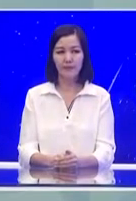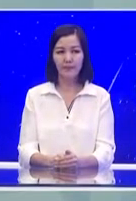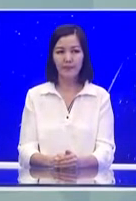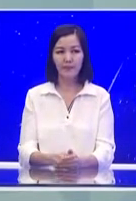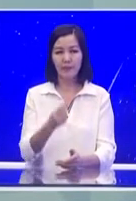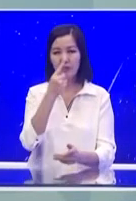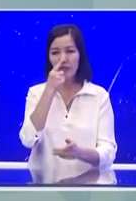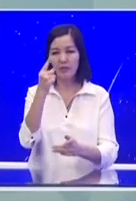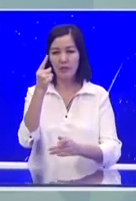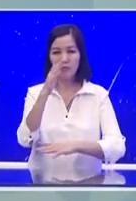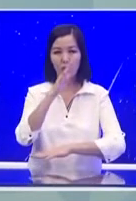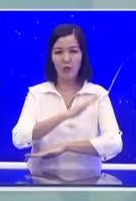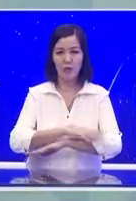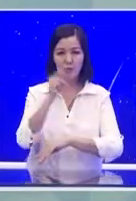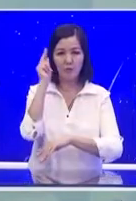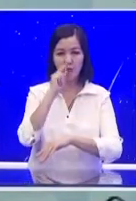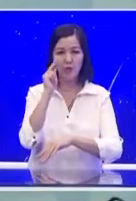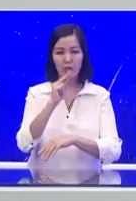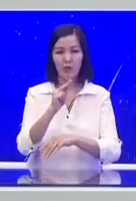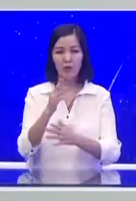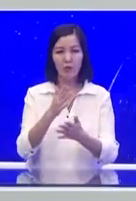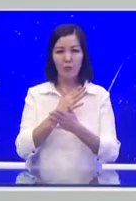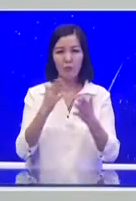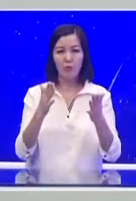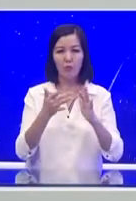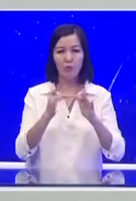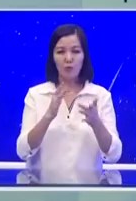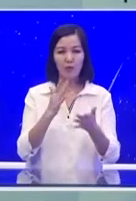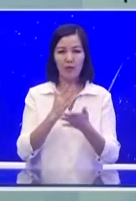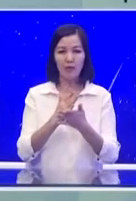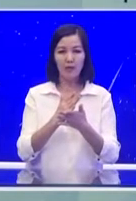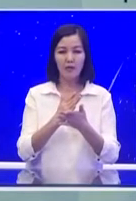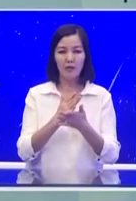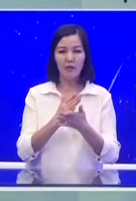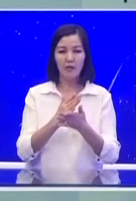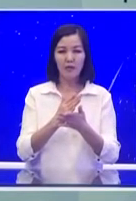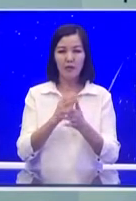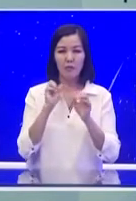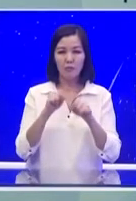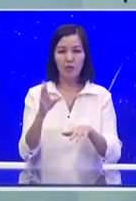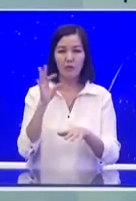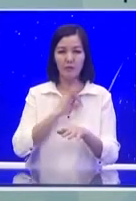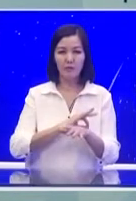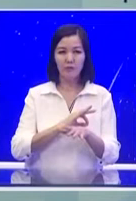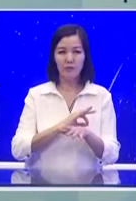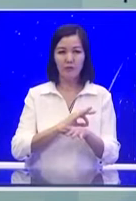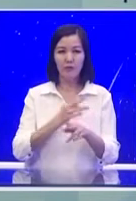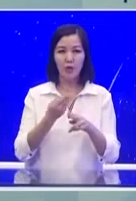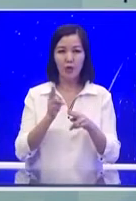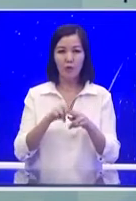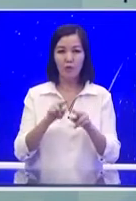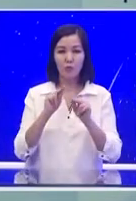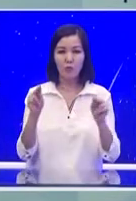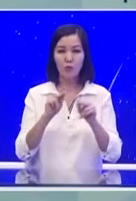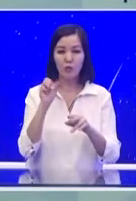Дистанционное обучение, он имеет более широкий спектр, нежели онлайн. Посредством любого ресурса, который считает учитель для себя приемлемым,